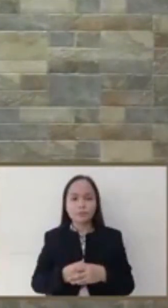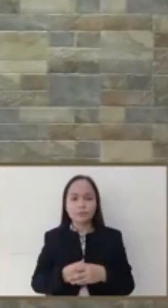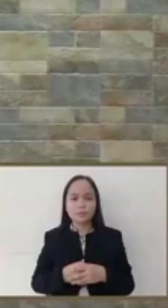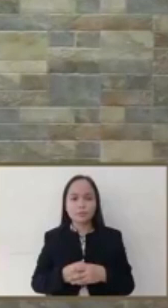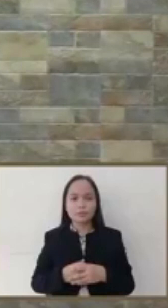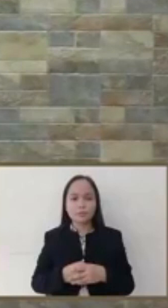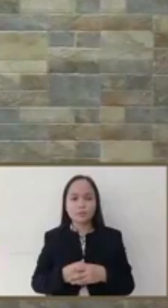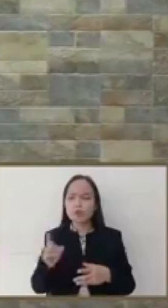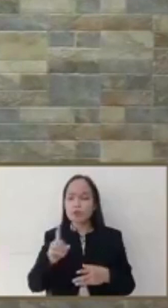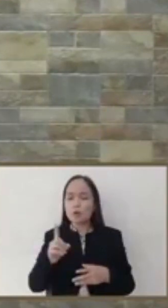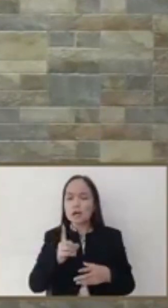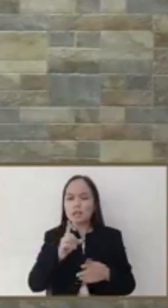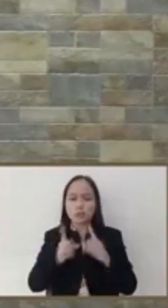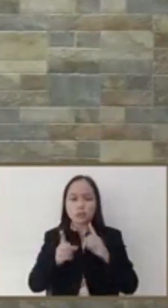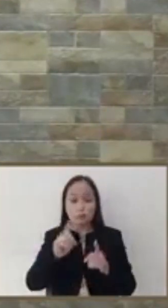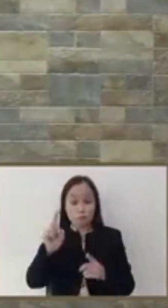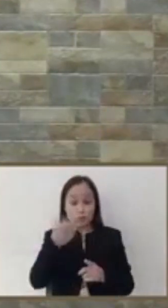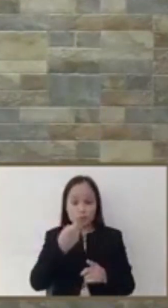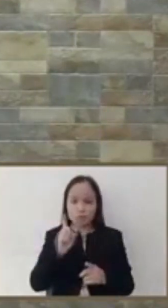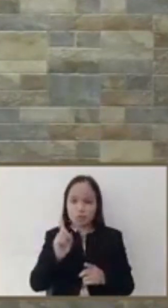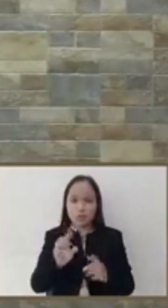natin na napakahalaga rito?